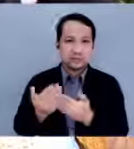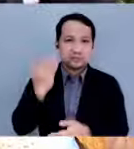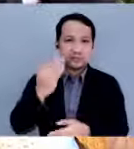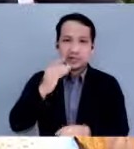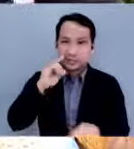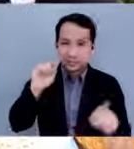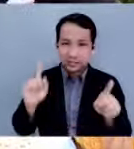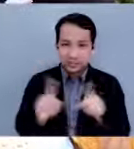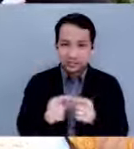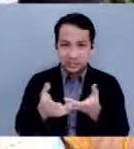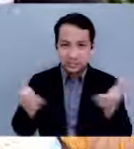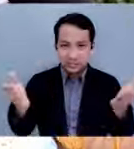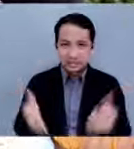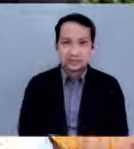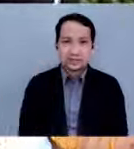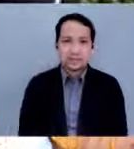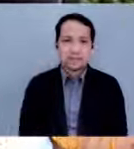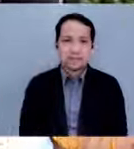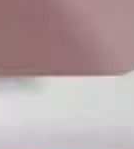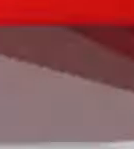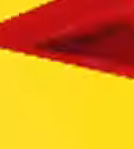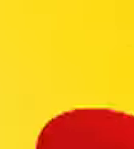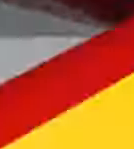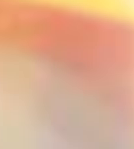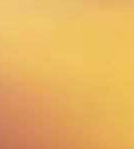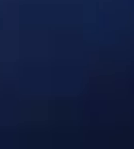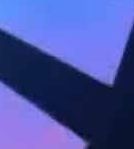morning, kapatid!